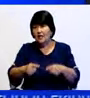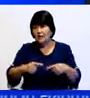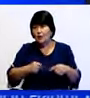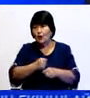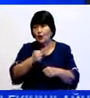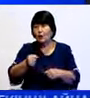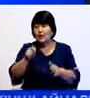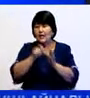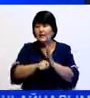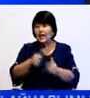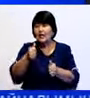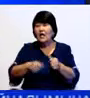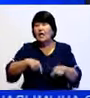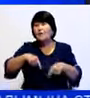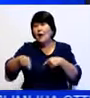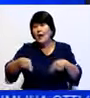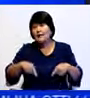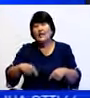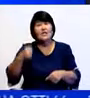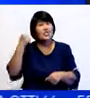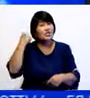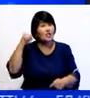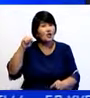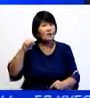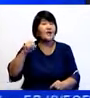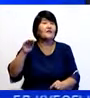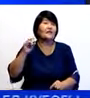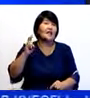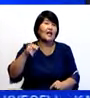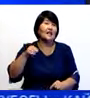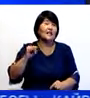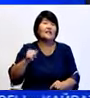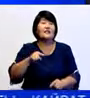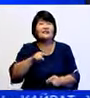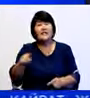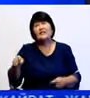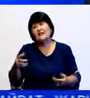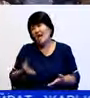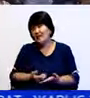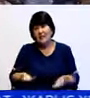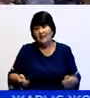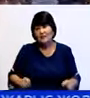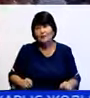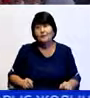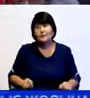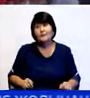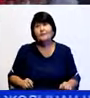жолдаманы сарапқа салған матчта жеңімпаз пенальти сериясында анықталды.